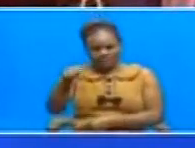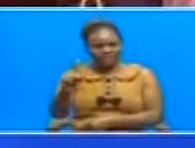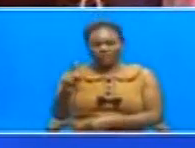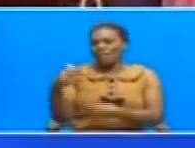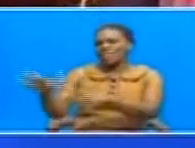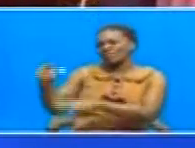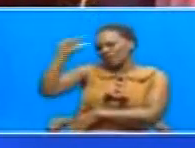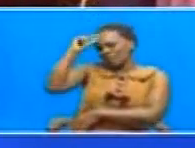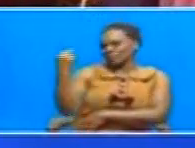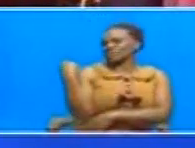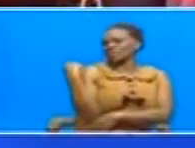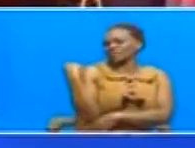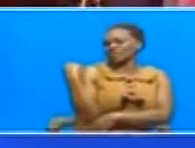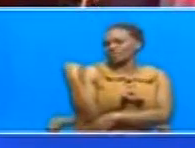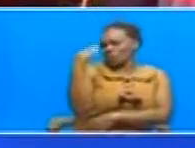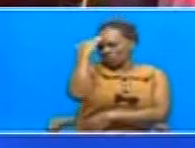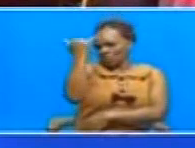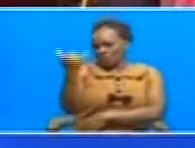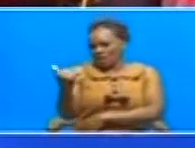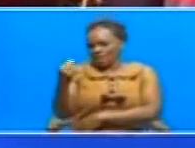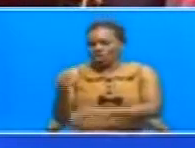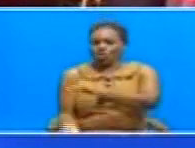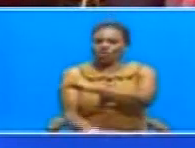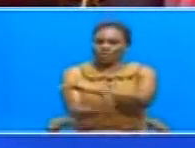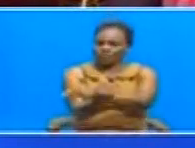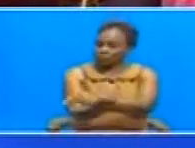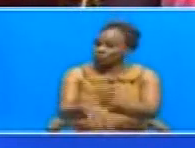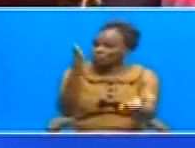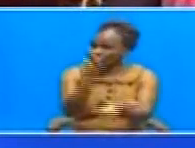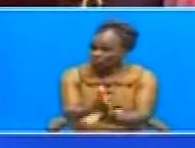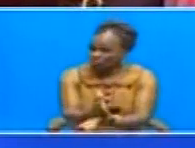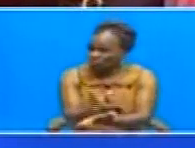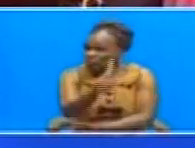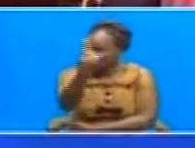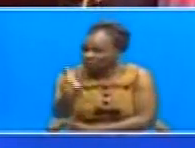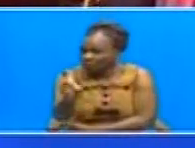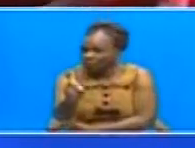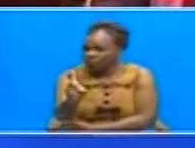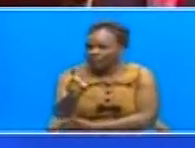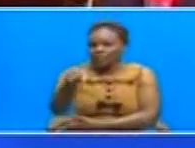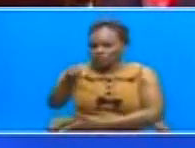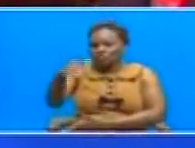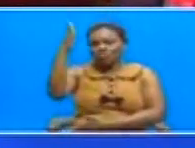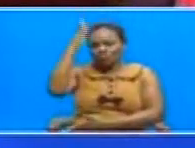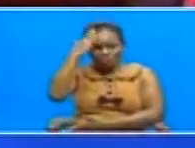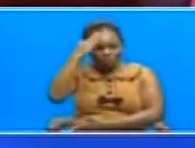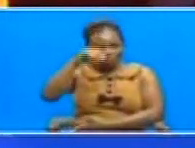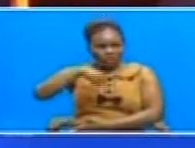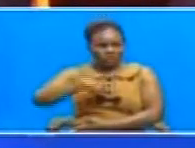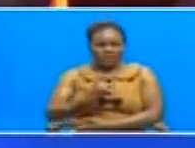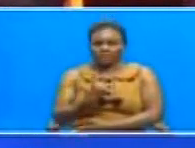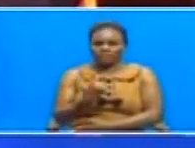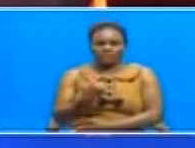jana, na ametoka kwa sababu ya ufisadi, ama sio namna hiyo? Sasa nyinyi ndio mnajua kwa nini nilipita na